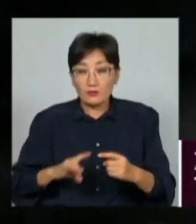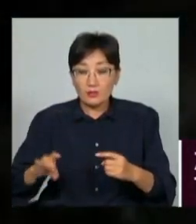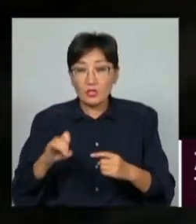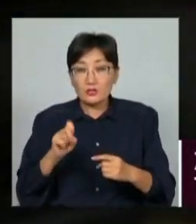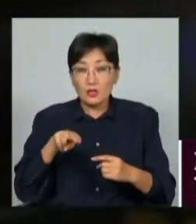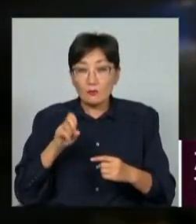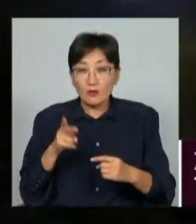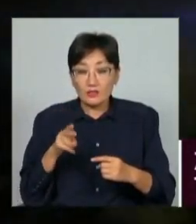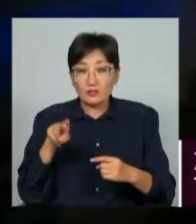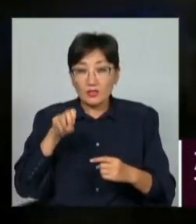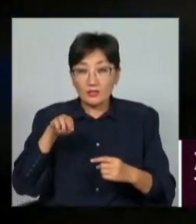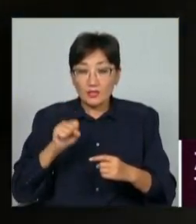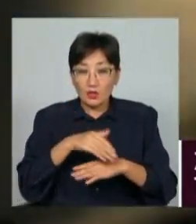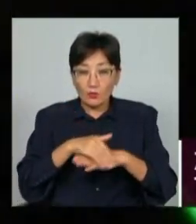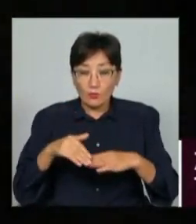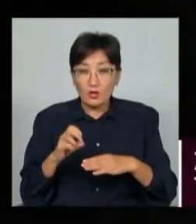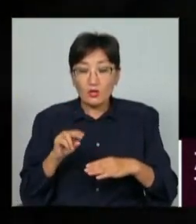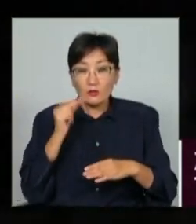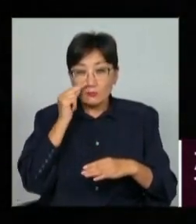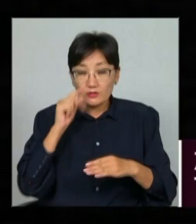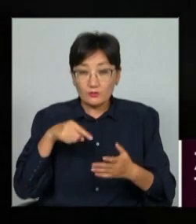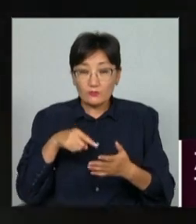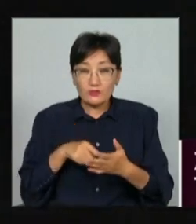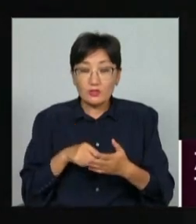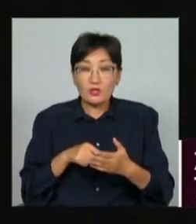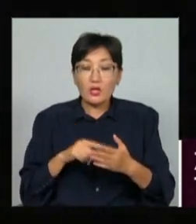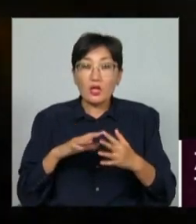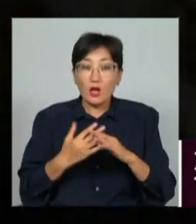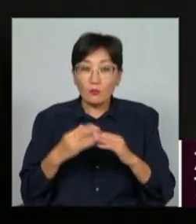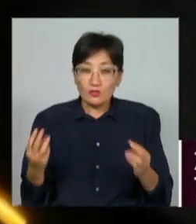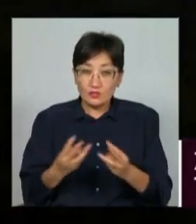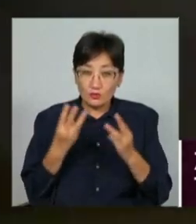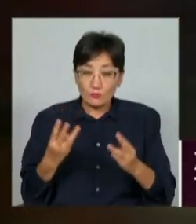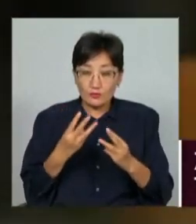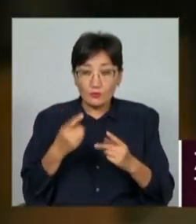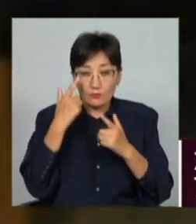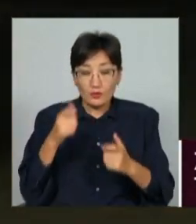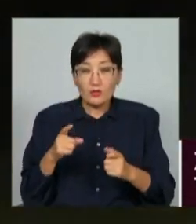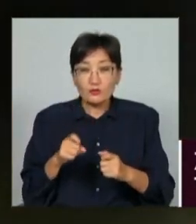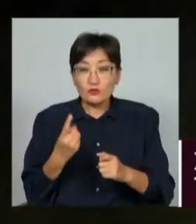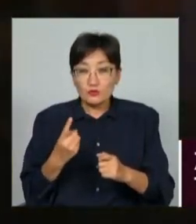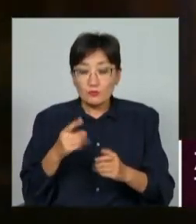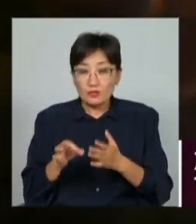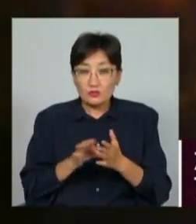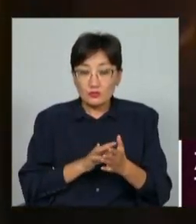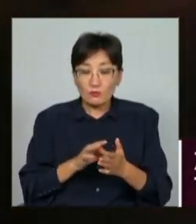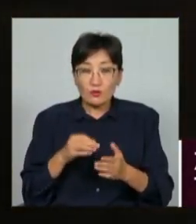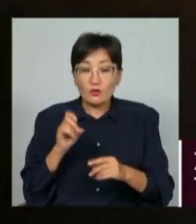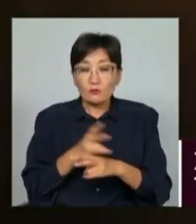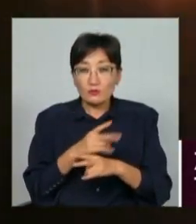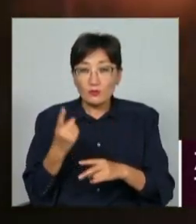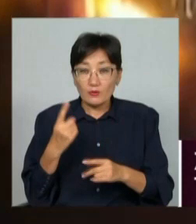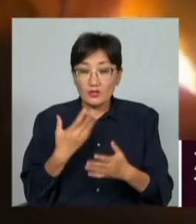Сапақ Датка көшесіндегі Шымғала этноауылының қызыл жалынға оранғаны туралы хабар 101 шұғыл байланыс желісіне түнгі сағат